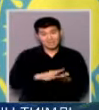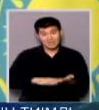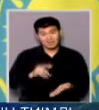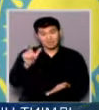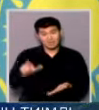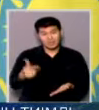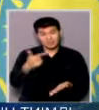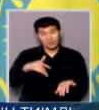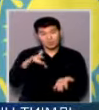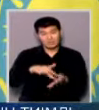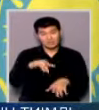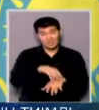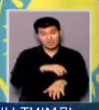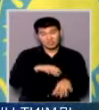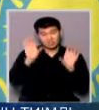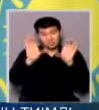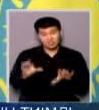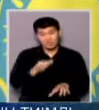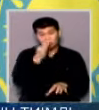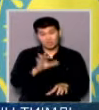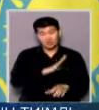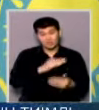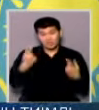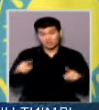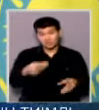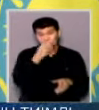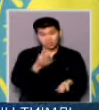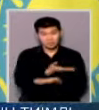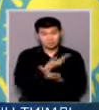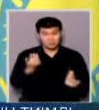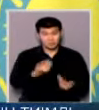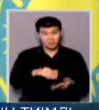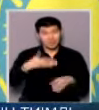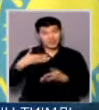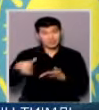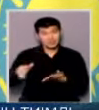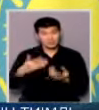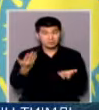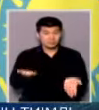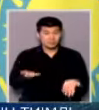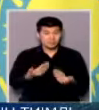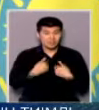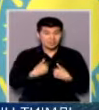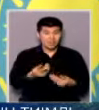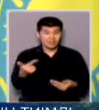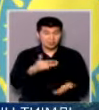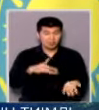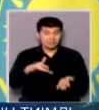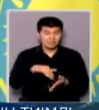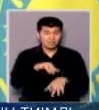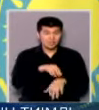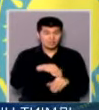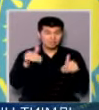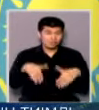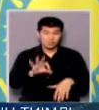мына Атырау қаласының әкімі заңды жауап берді. Сол жауаптан басқа жауап жоқ деп қайтарамын. Е болмаса мен айтамын, Атырау қаласының әкімі сіздің